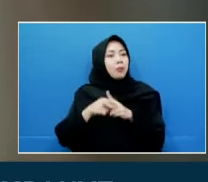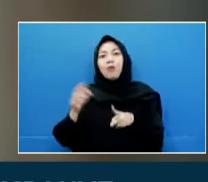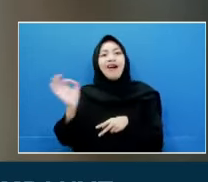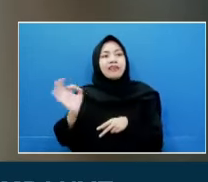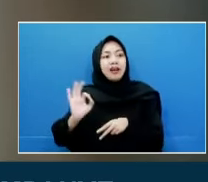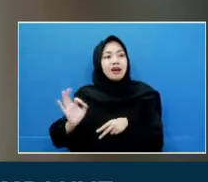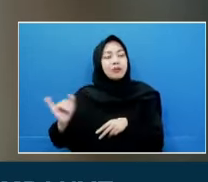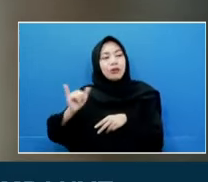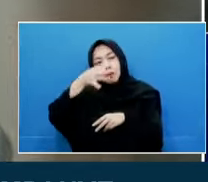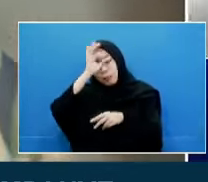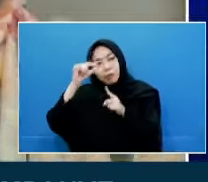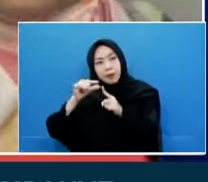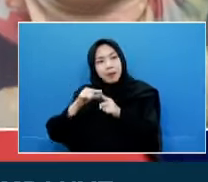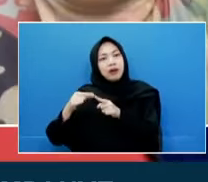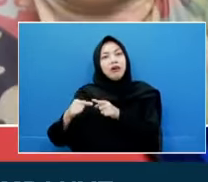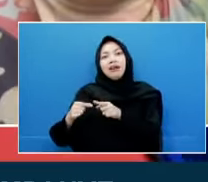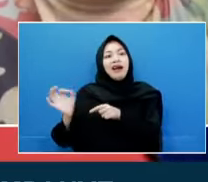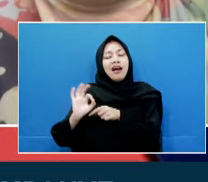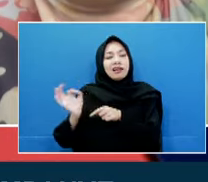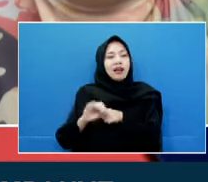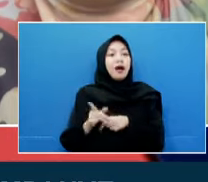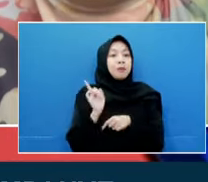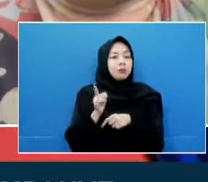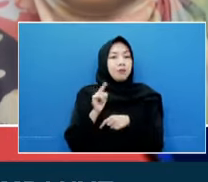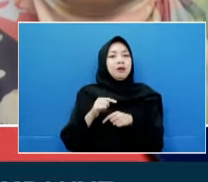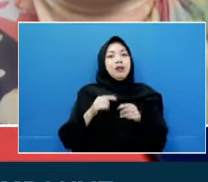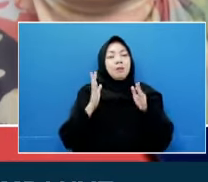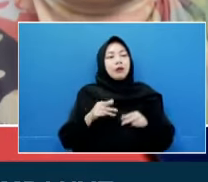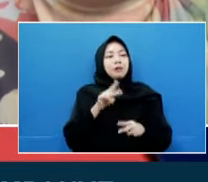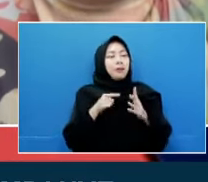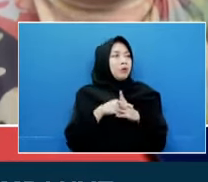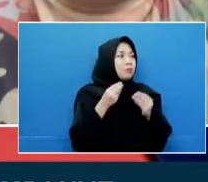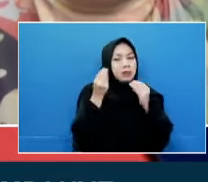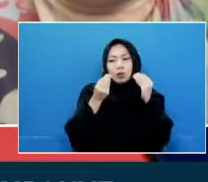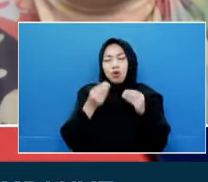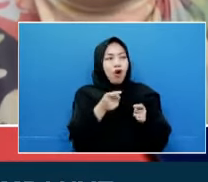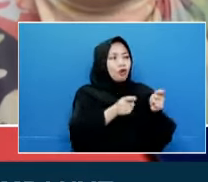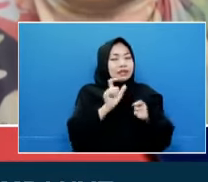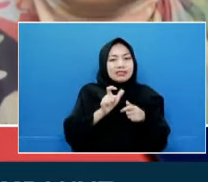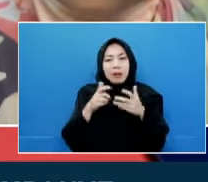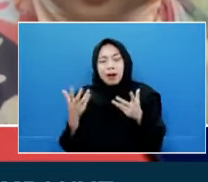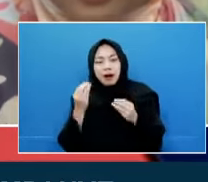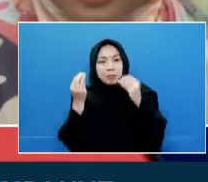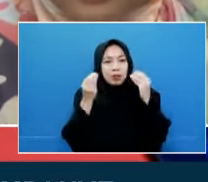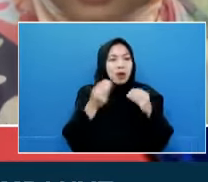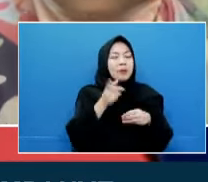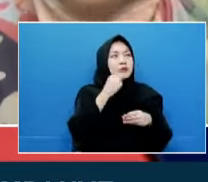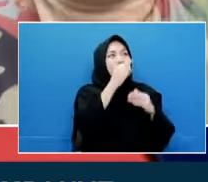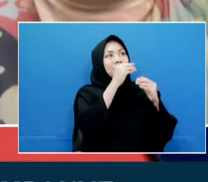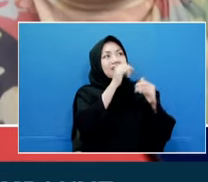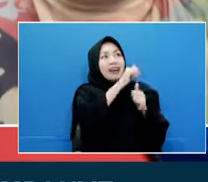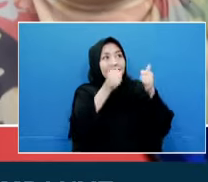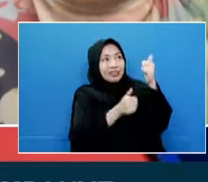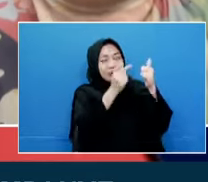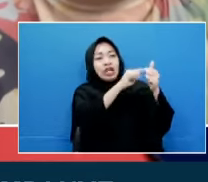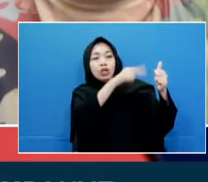ini kan penyelenggara ad hok ya yang kemudian ee sangat berdekatan itu kan bingung ya mau berkoordinasi seperti apa kalau kemudian tidak ada instruksi dari atas